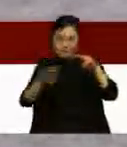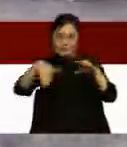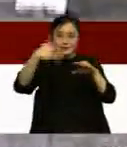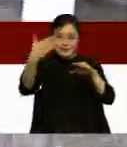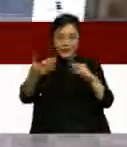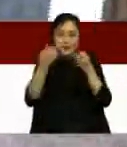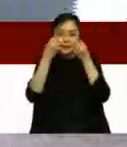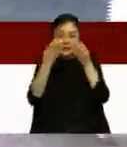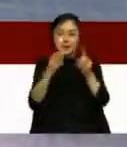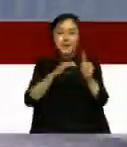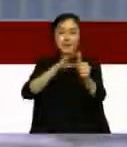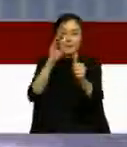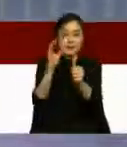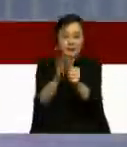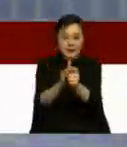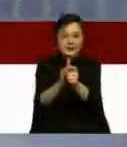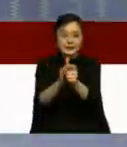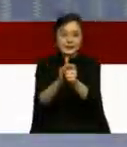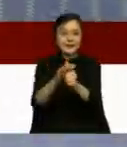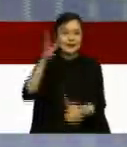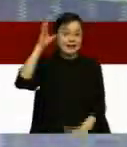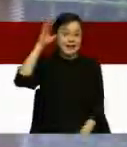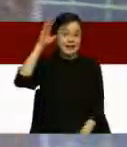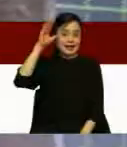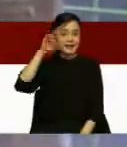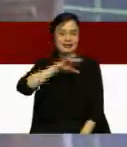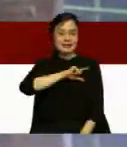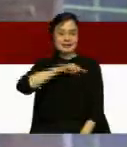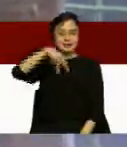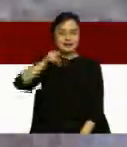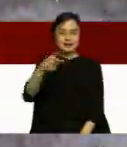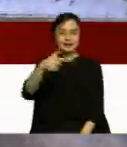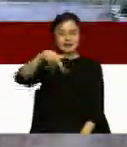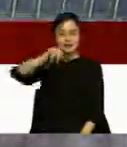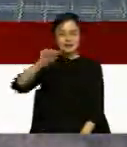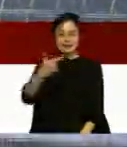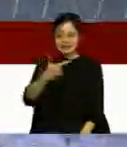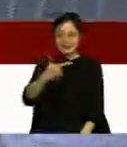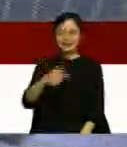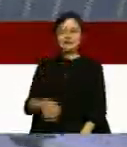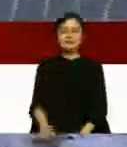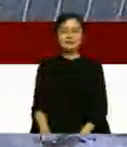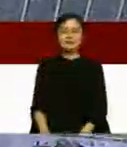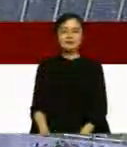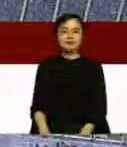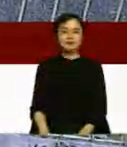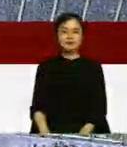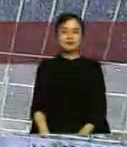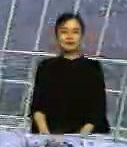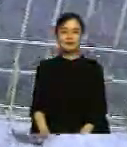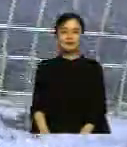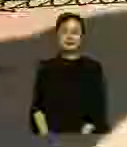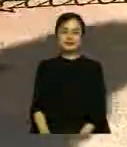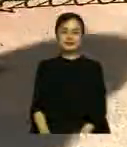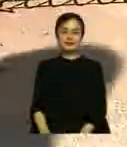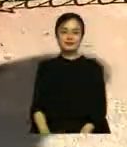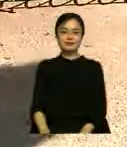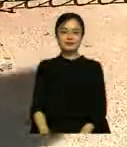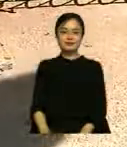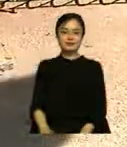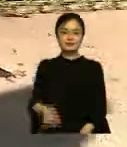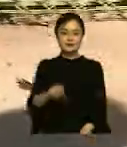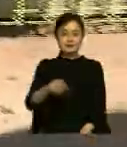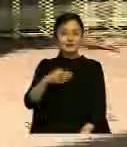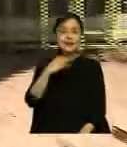동안 각종 훈련과 테스트를 통과한 전 진희가 대신합니다 북부 소방재난본부 특수 대응 단체 근